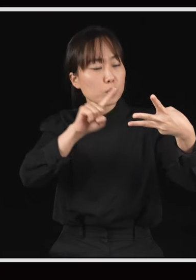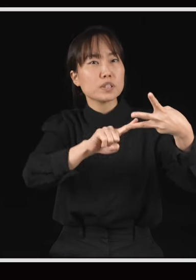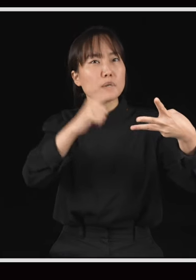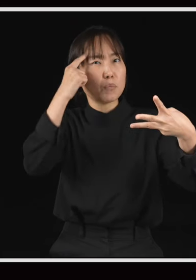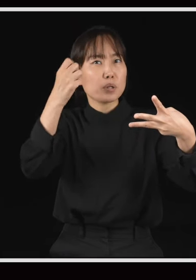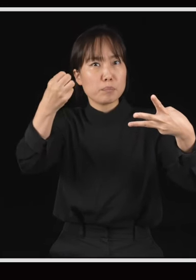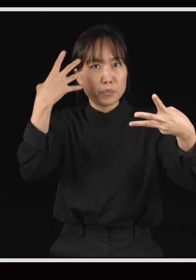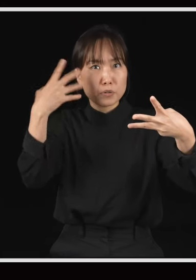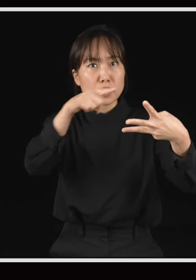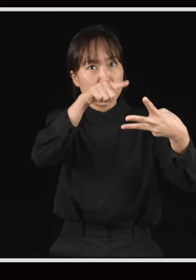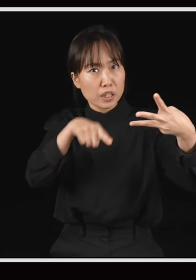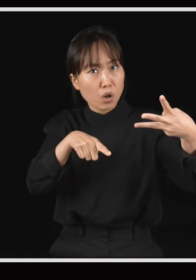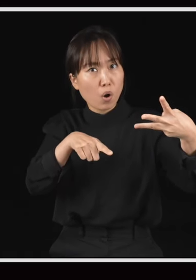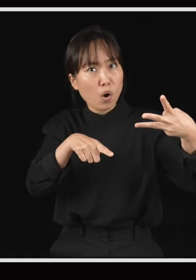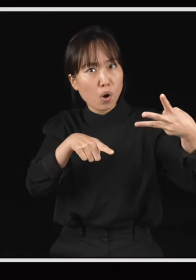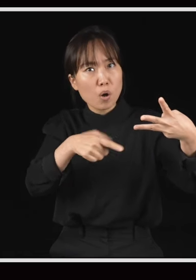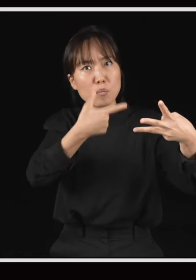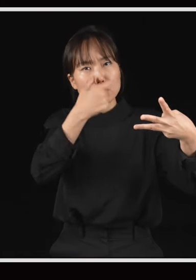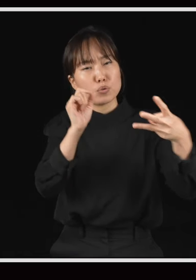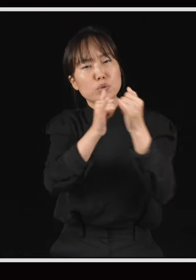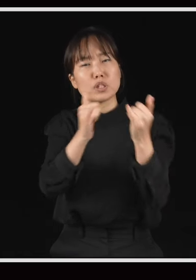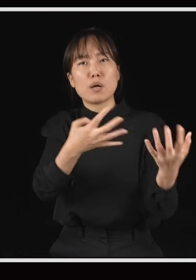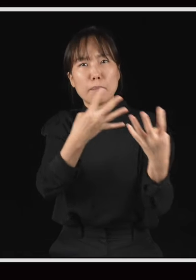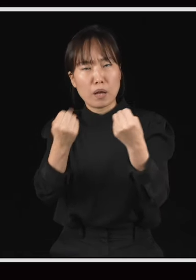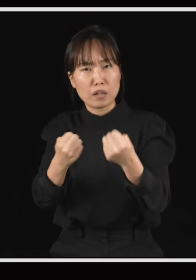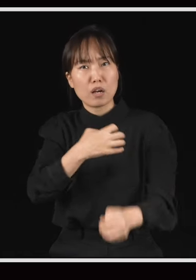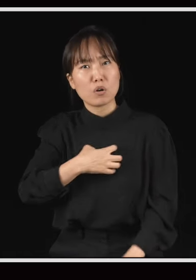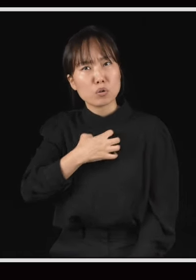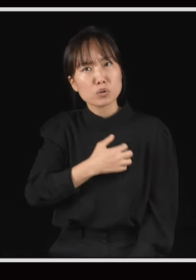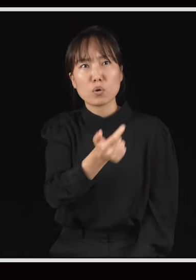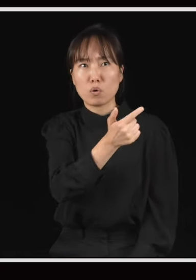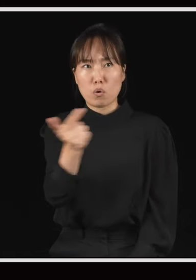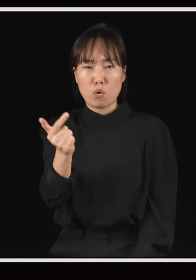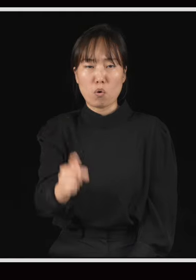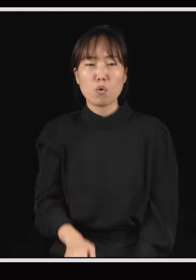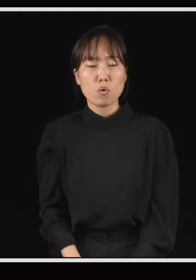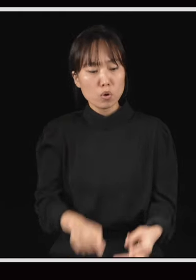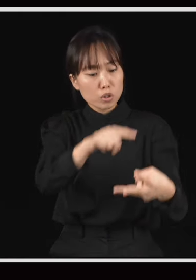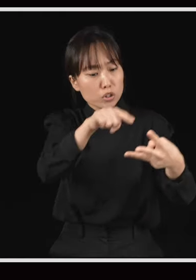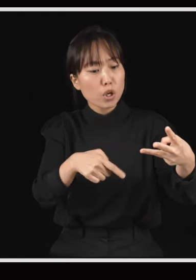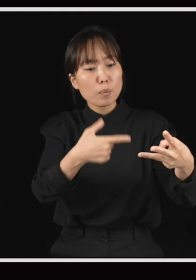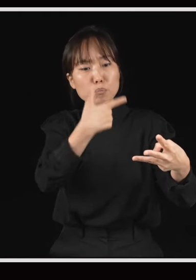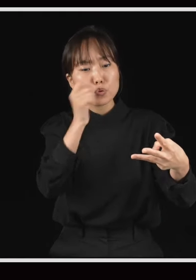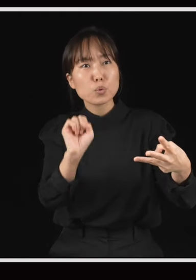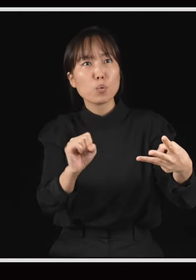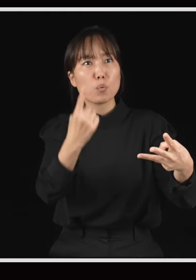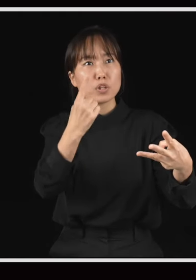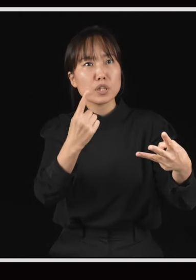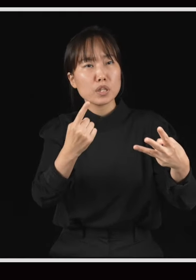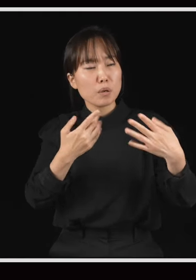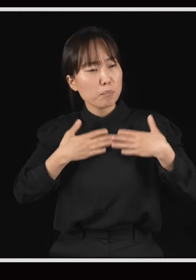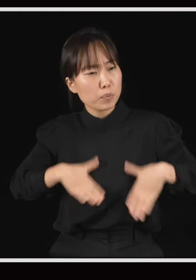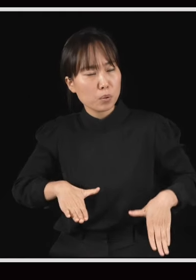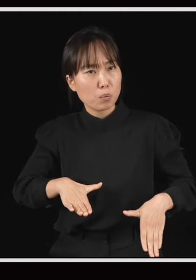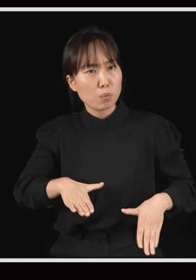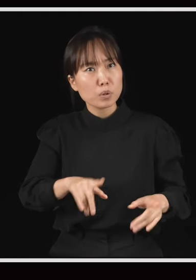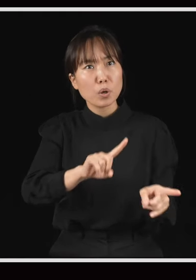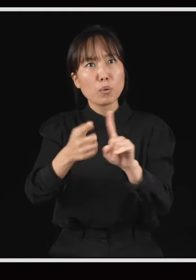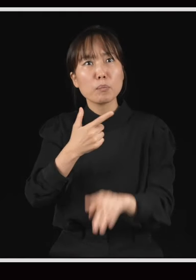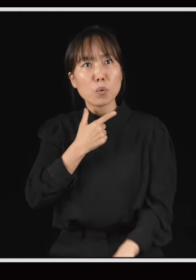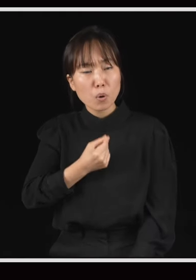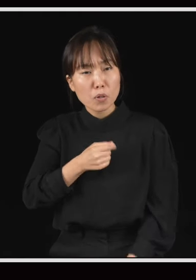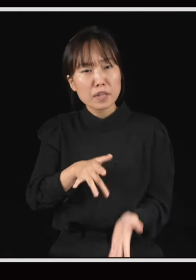적어도 생명을 위협할 만큼 우리가 부족합니다. 이것 때문에 피로가 생겼는데 이 결핍을